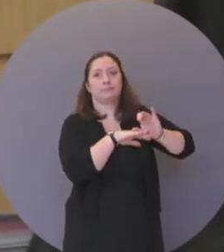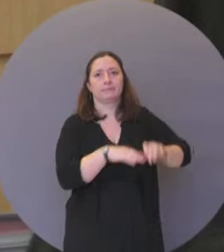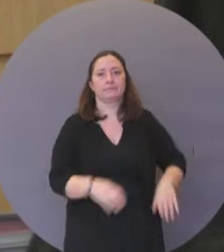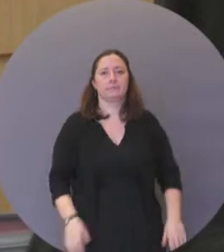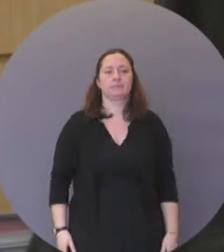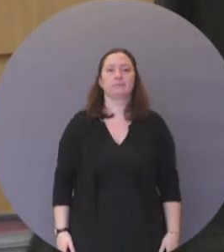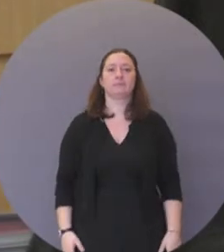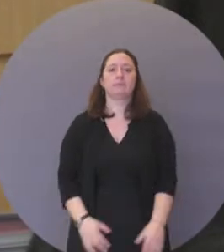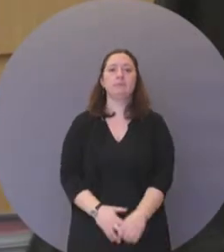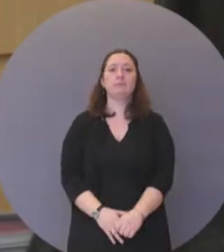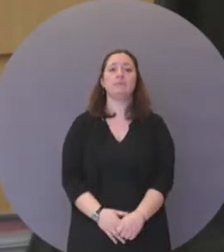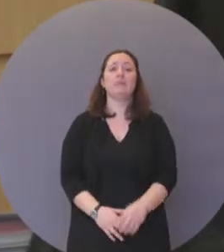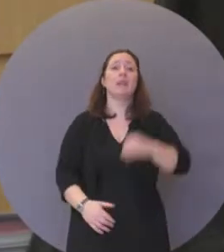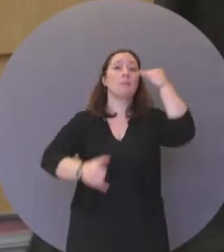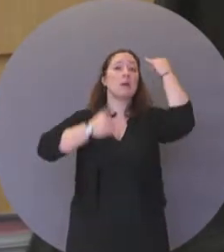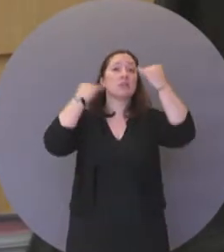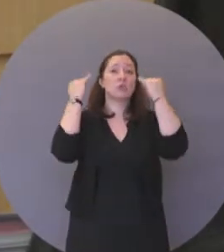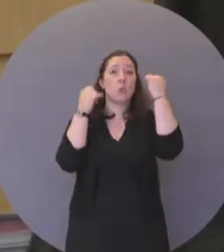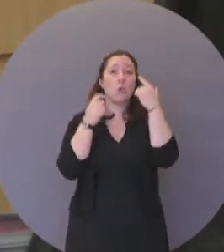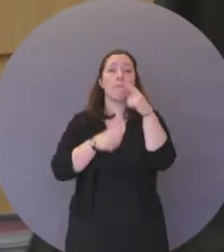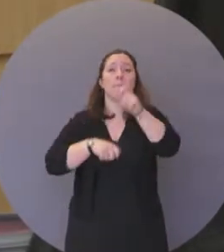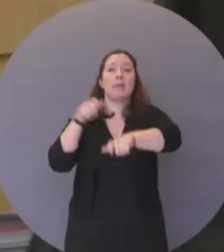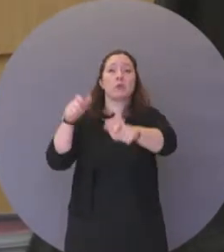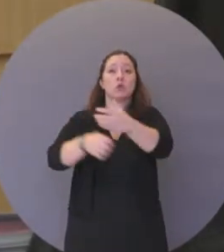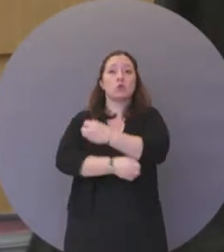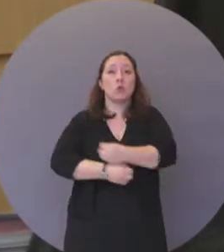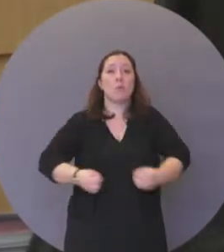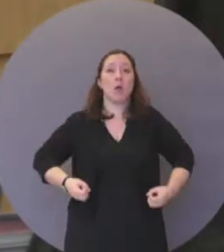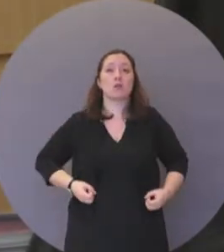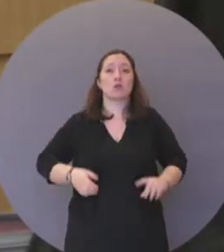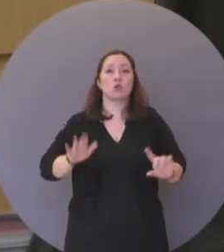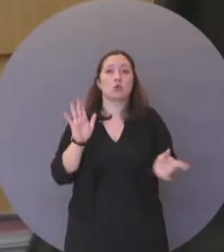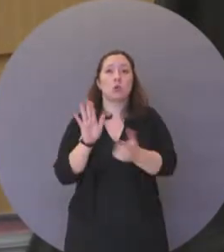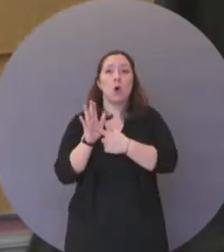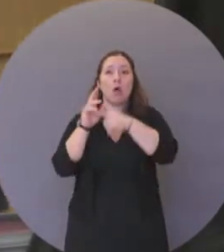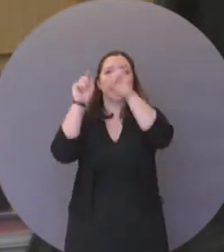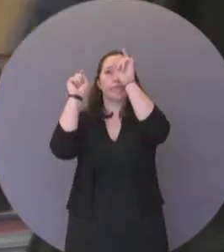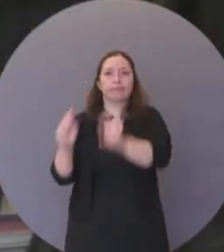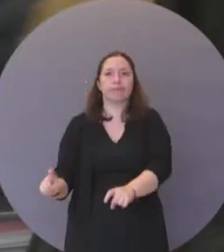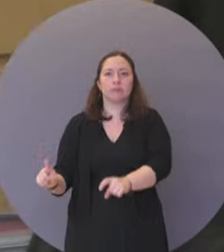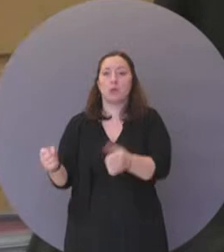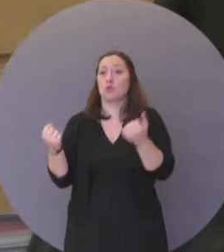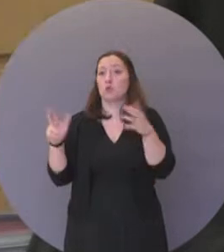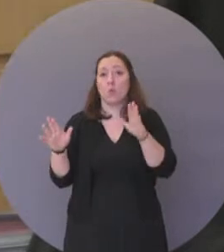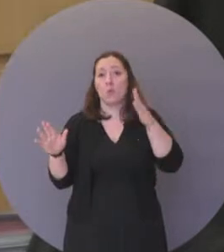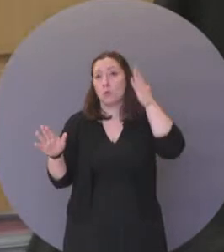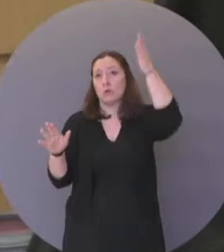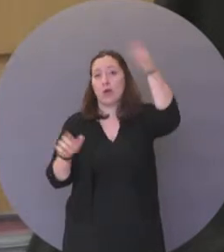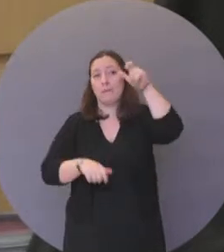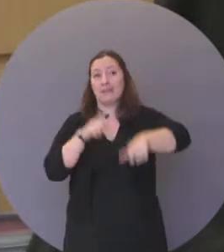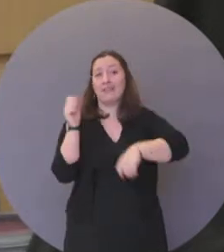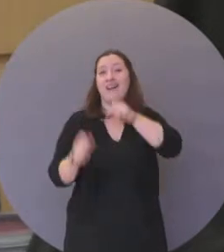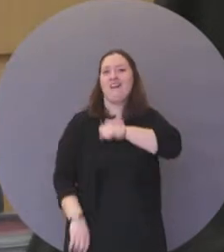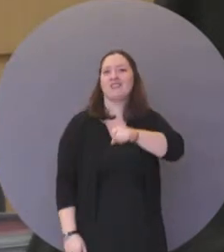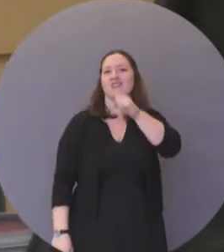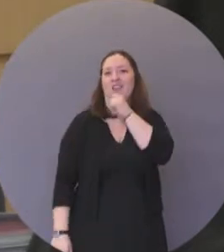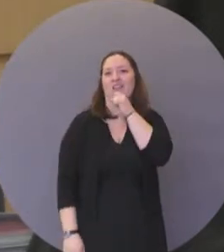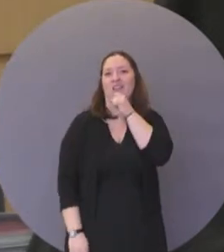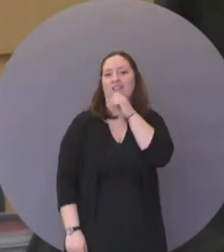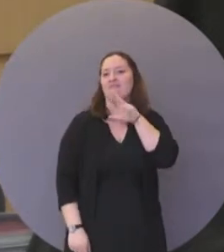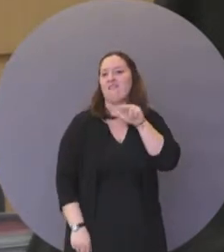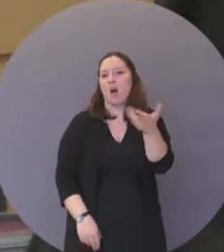si tous les chômeurs voir leurs droits baisser ce sont les seigneurs qui vont être les plus durement touchés